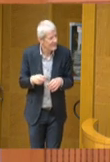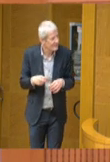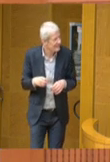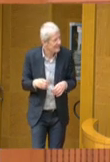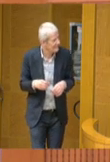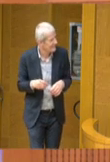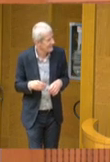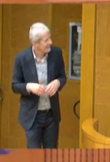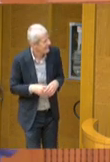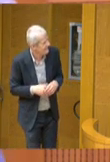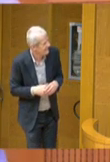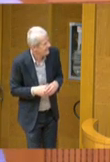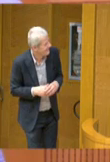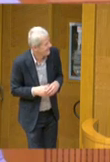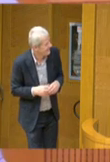In zappa.